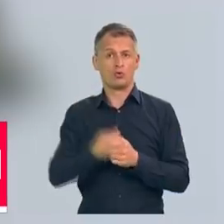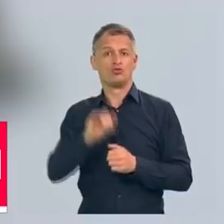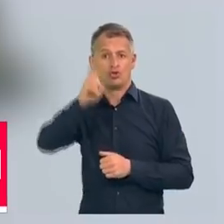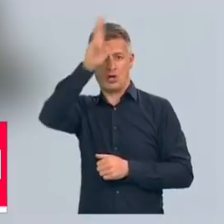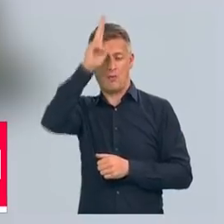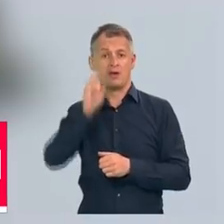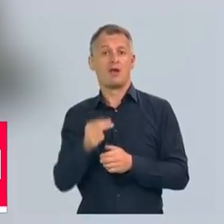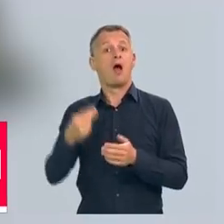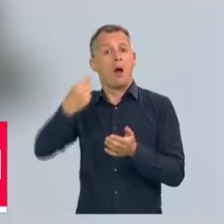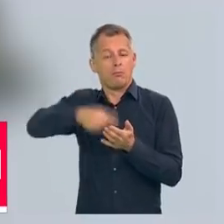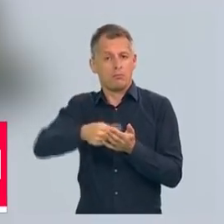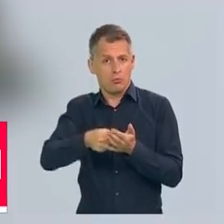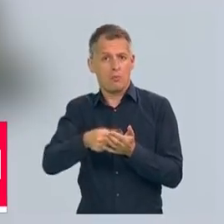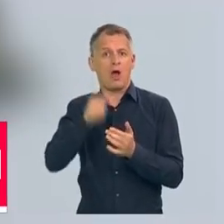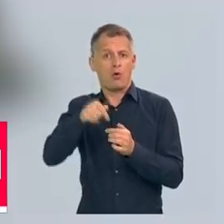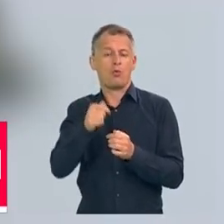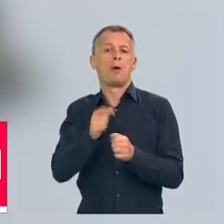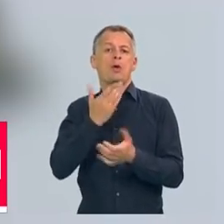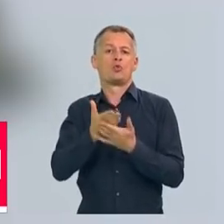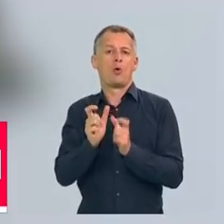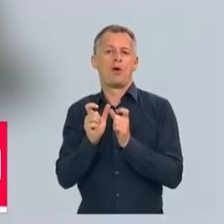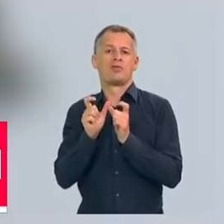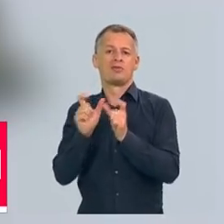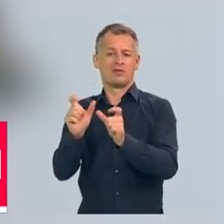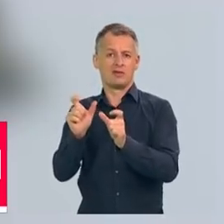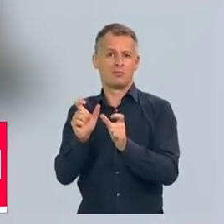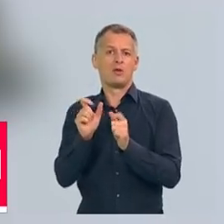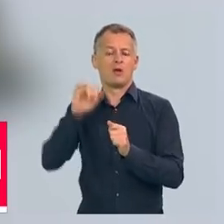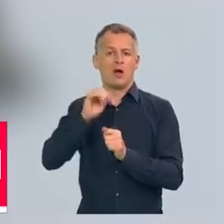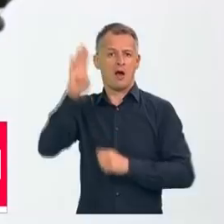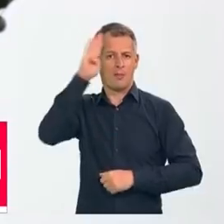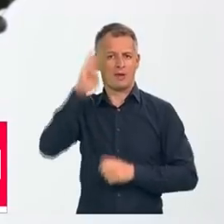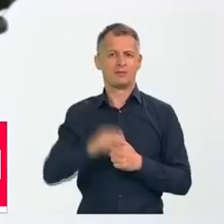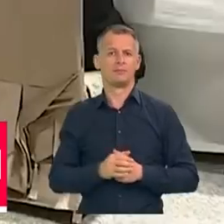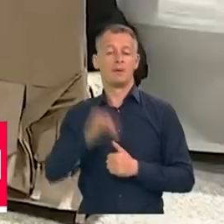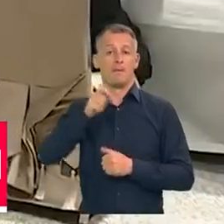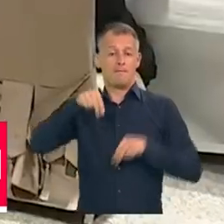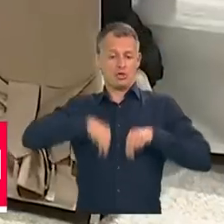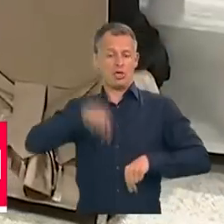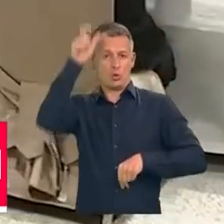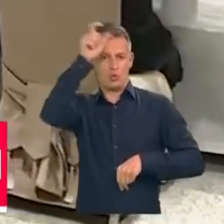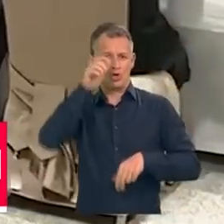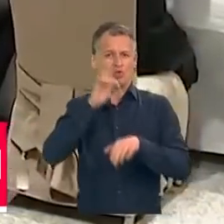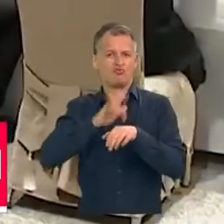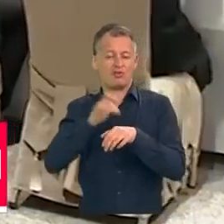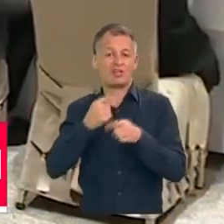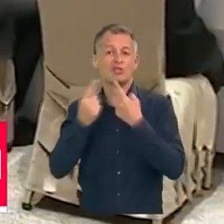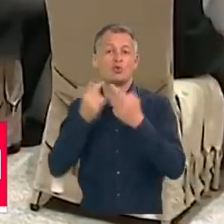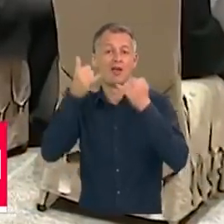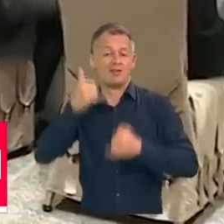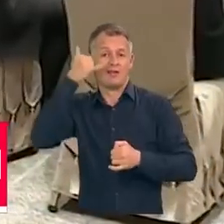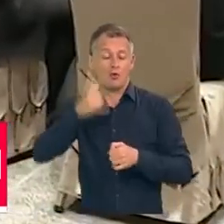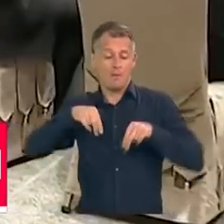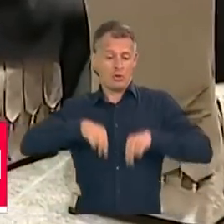întări armata. În tot acest timp, președintele Turciei caută un mod de a media conflictul ruso-ucrainean și dorește să discute astăzi, telefonic, atât